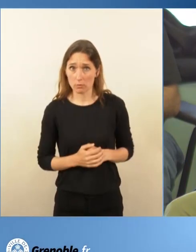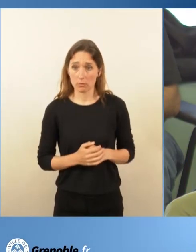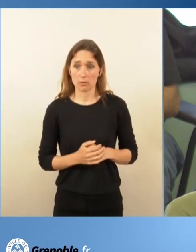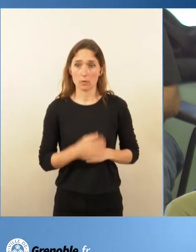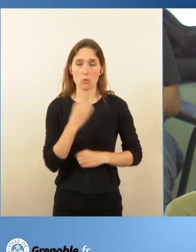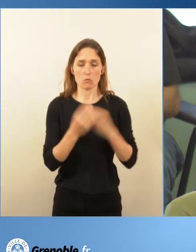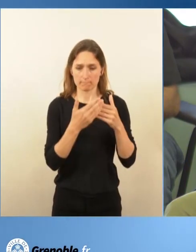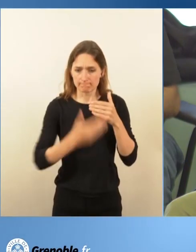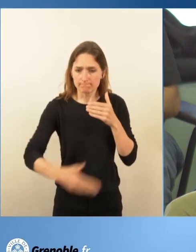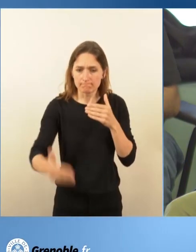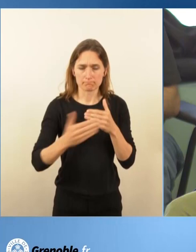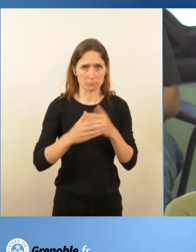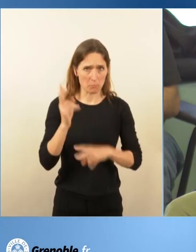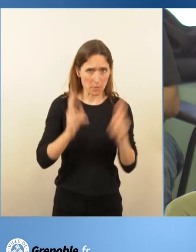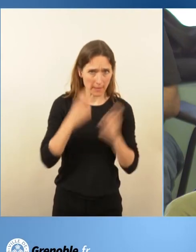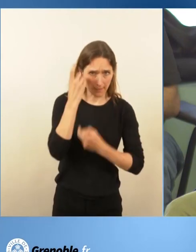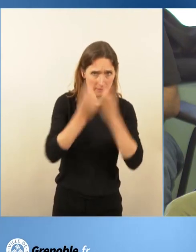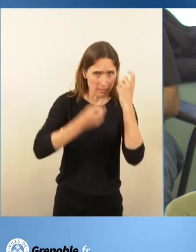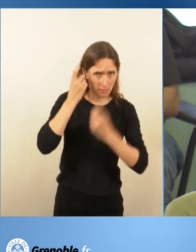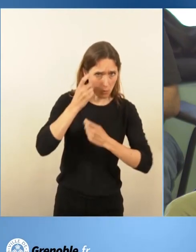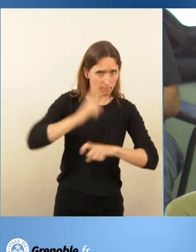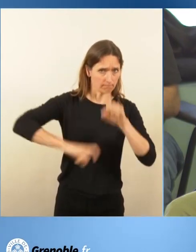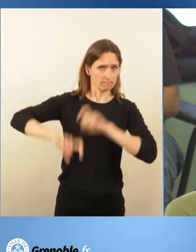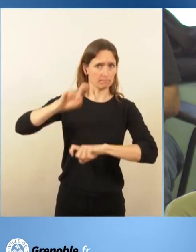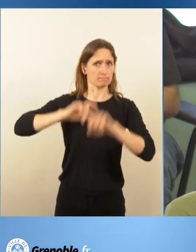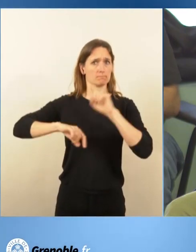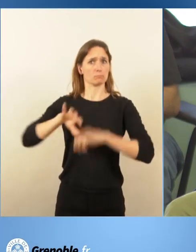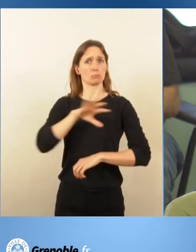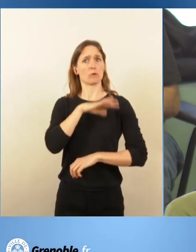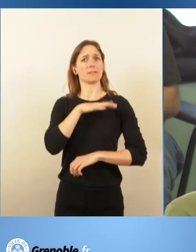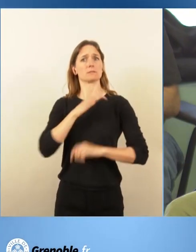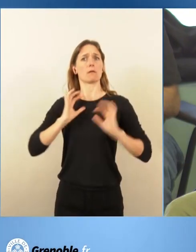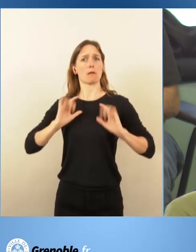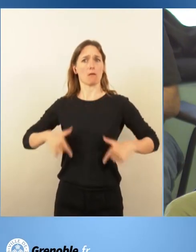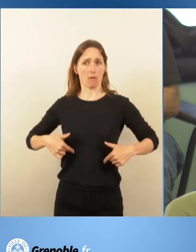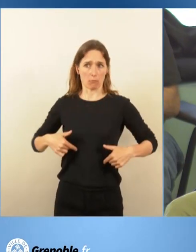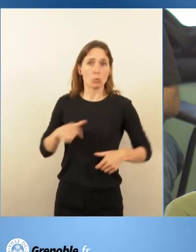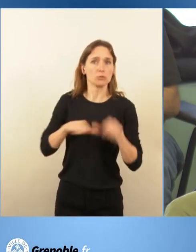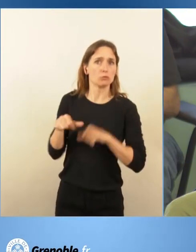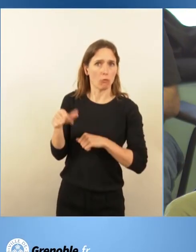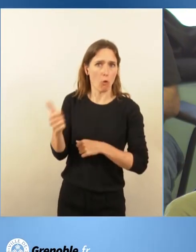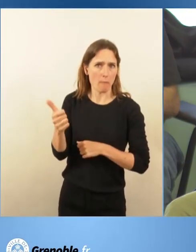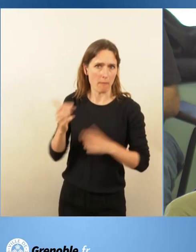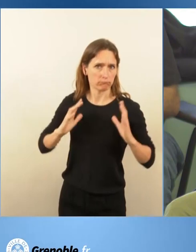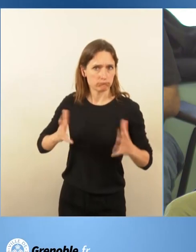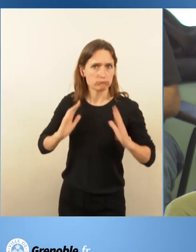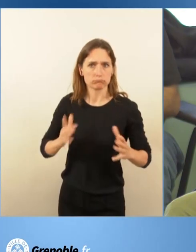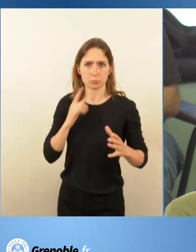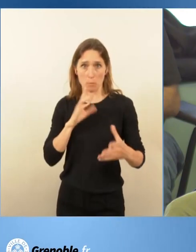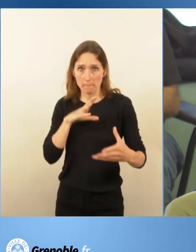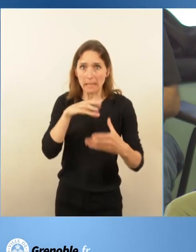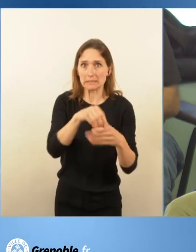le retour de la participation des professeurs des écoles sur la base du volontariat à différents temps